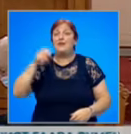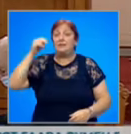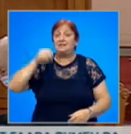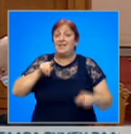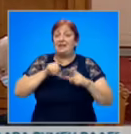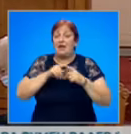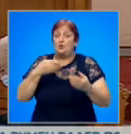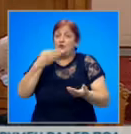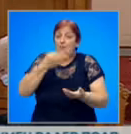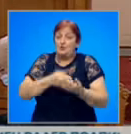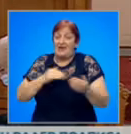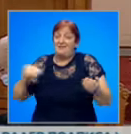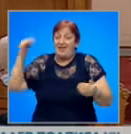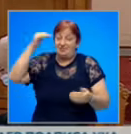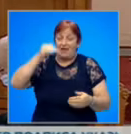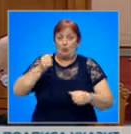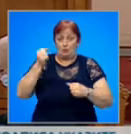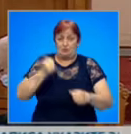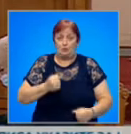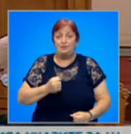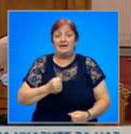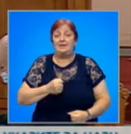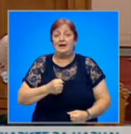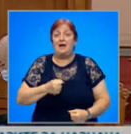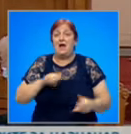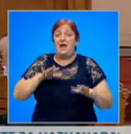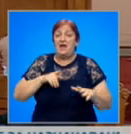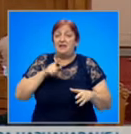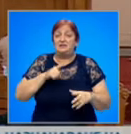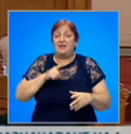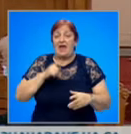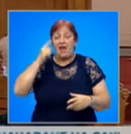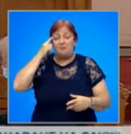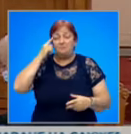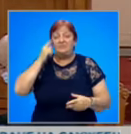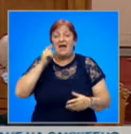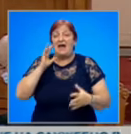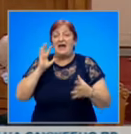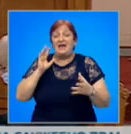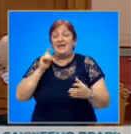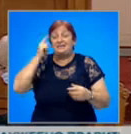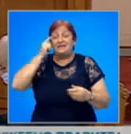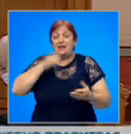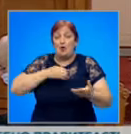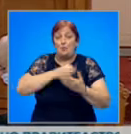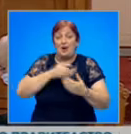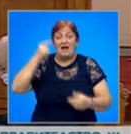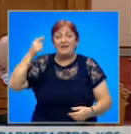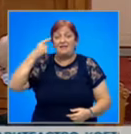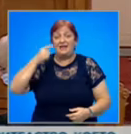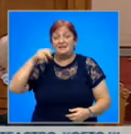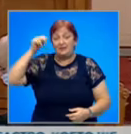президент, като се поставя над Конституцията, или се е самозабравил, или съзнателно прокарва идеята